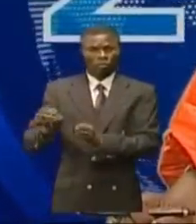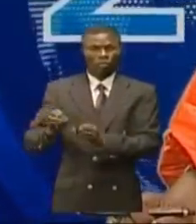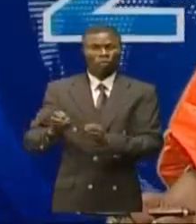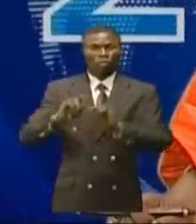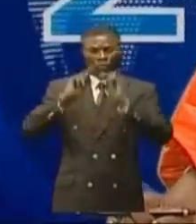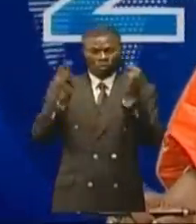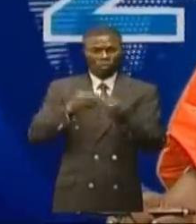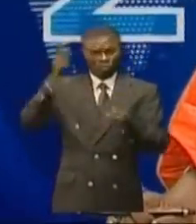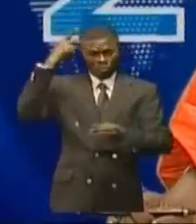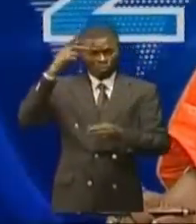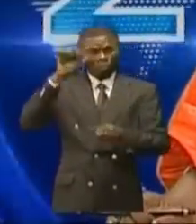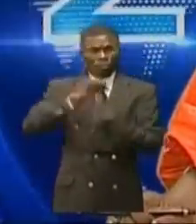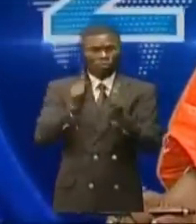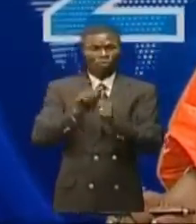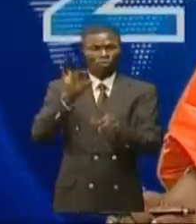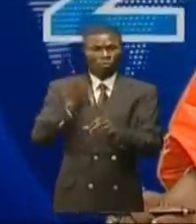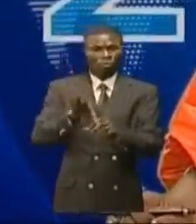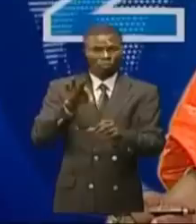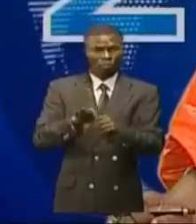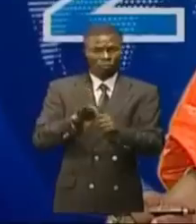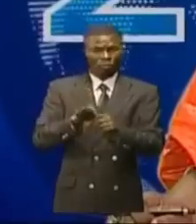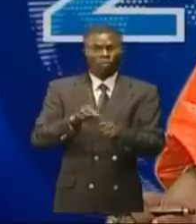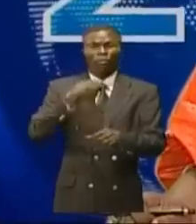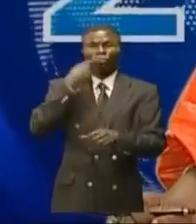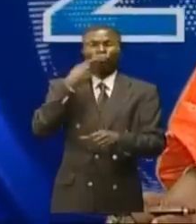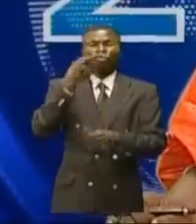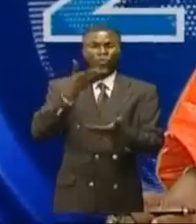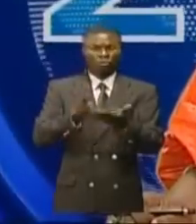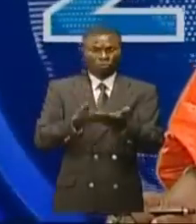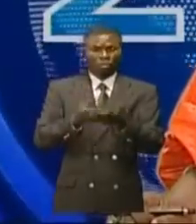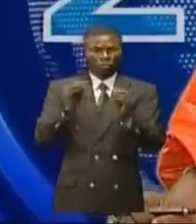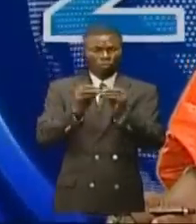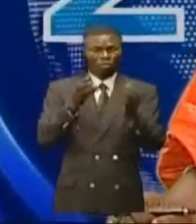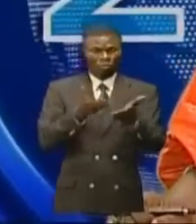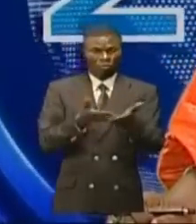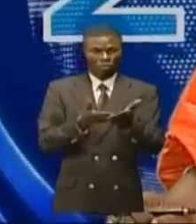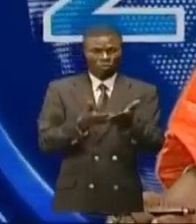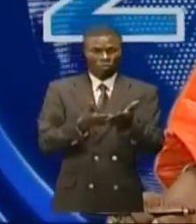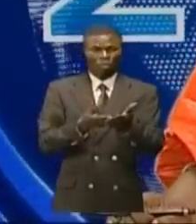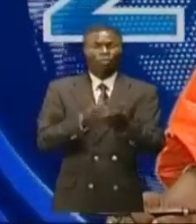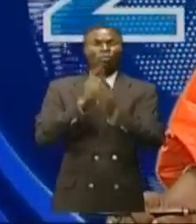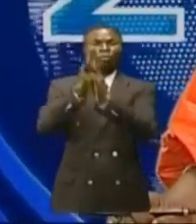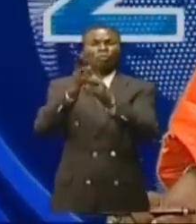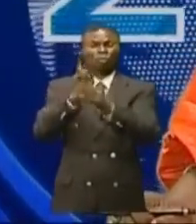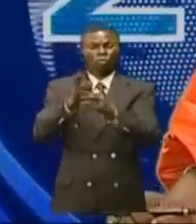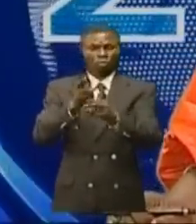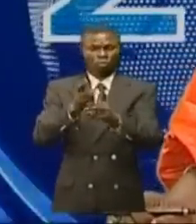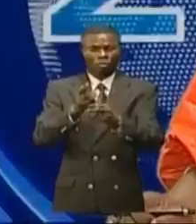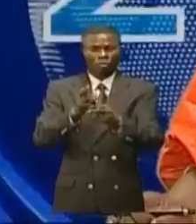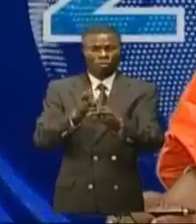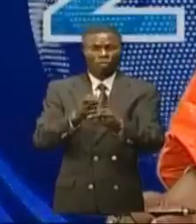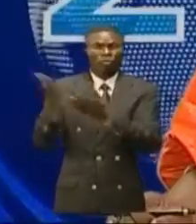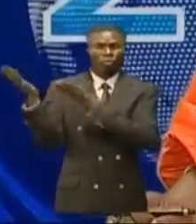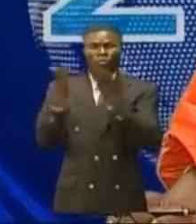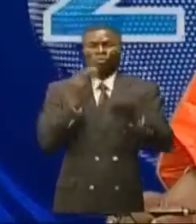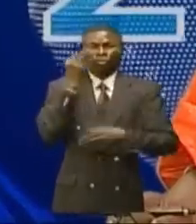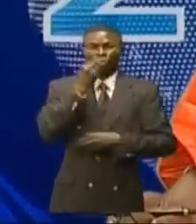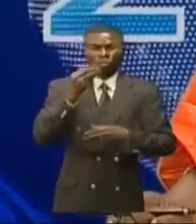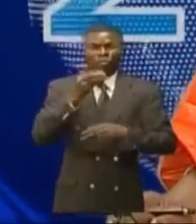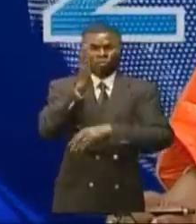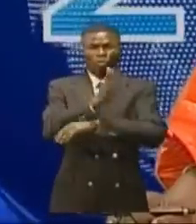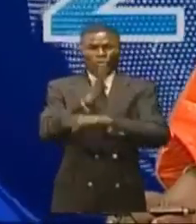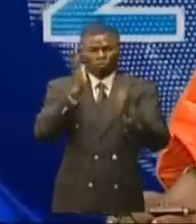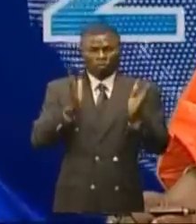et à la centrale électorale ont été au menu de cette rencontre. Le compte-rendu est fait ici par le porte-parole du